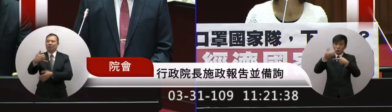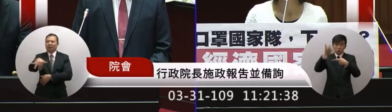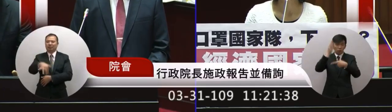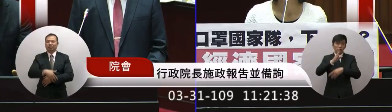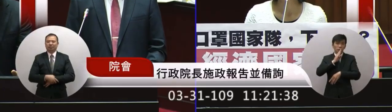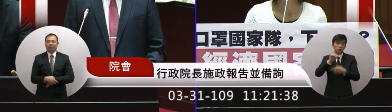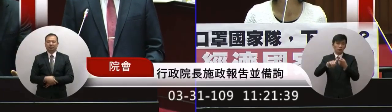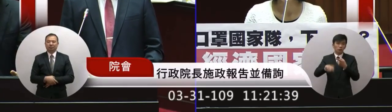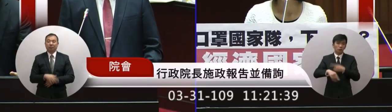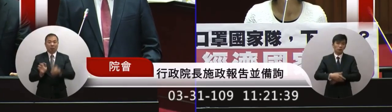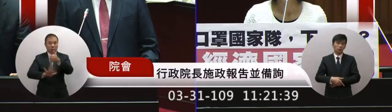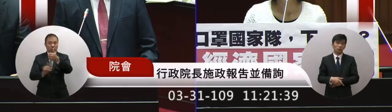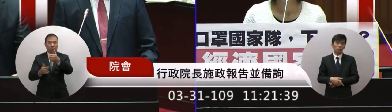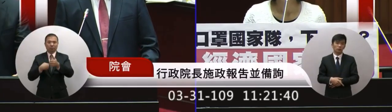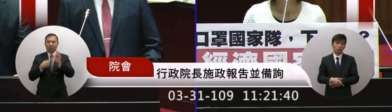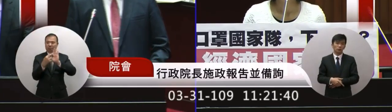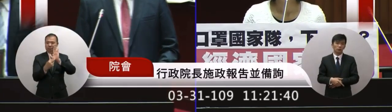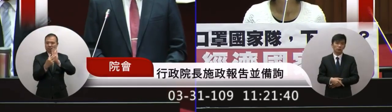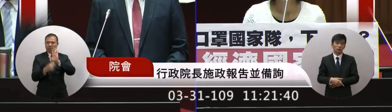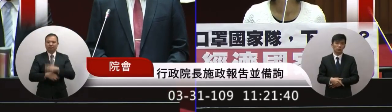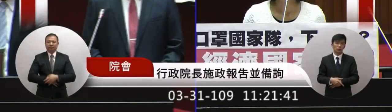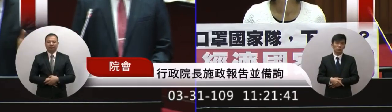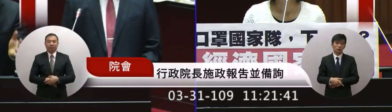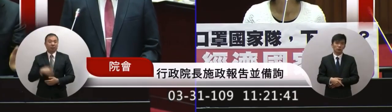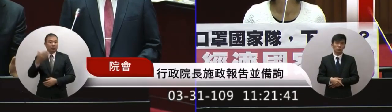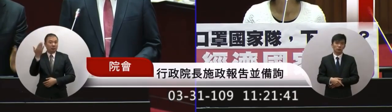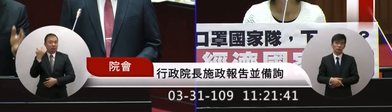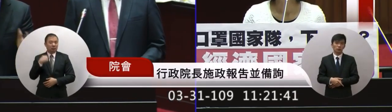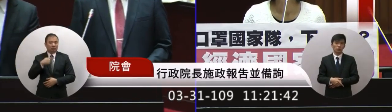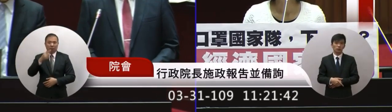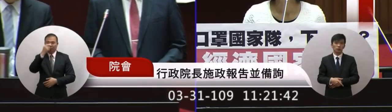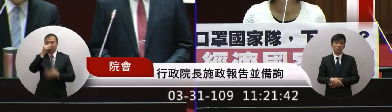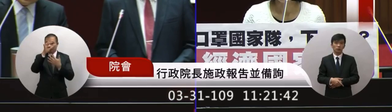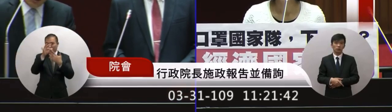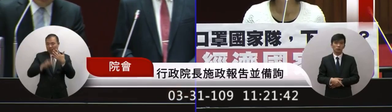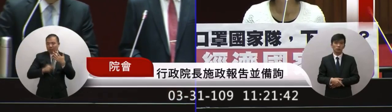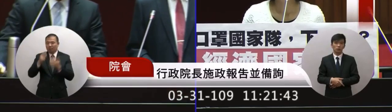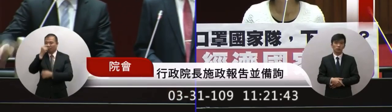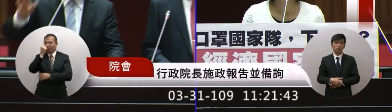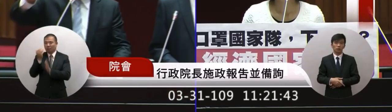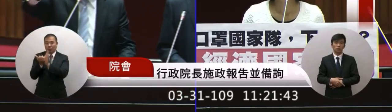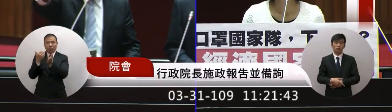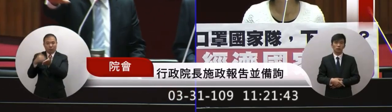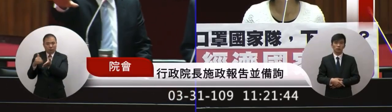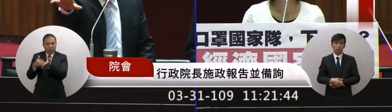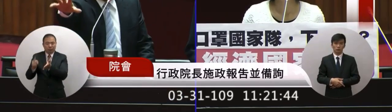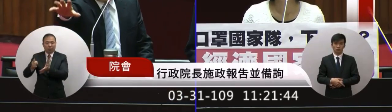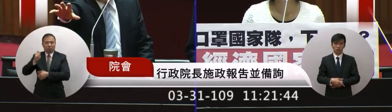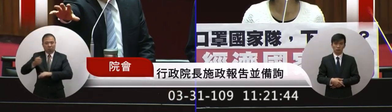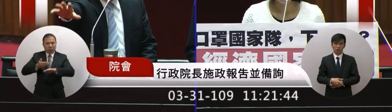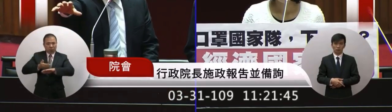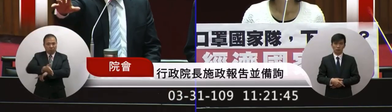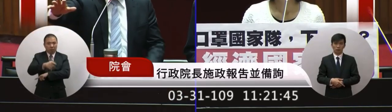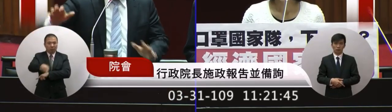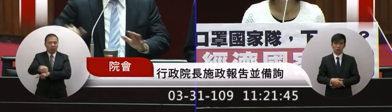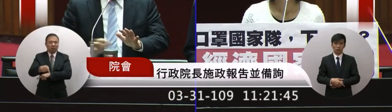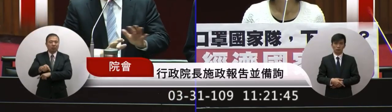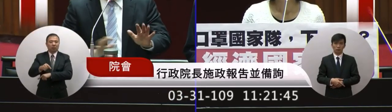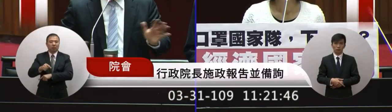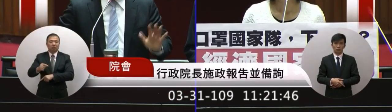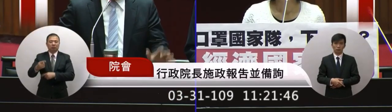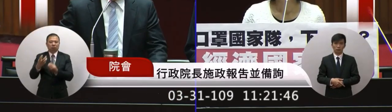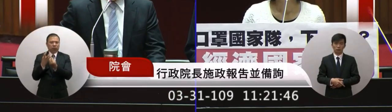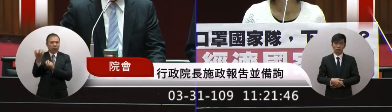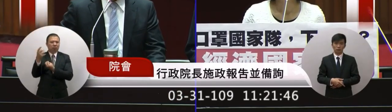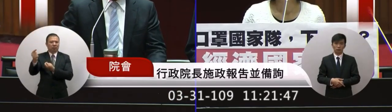委员也跟您说明一下，就是当初我们在通过特别条例、特别预算的时候，其实疫情就是中国，那时候